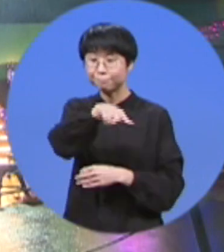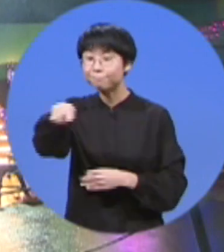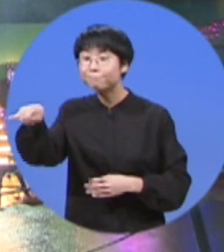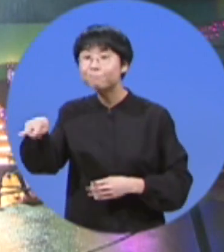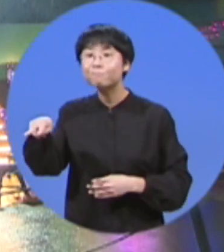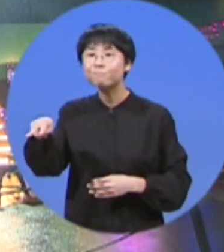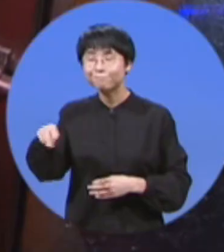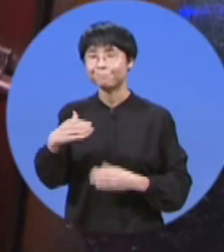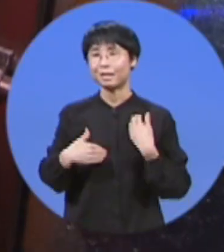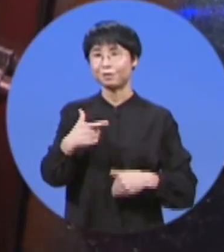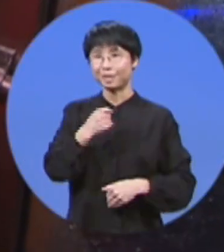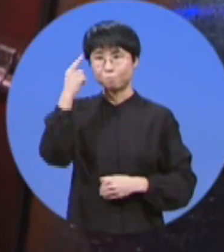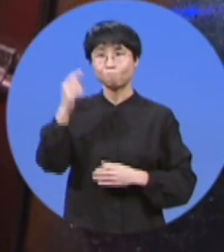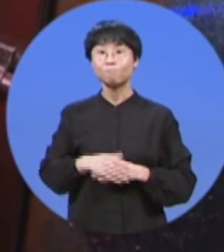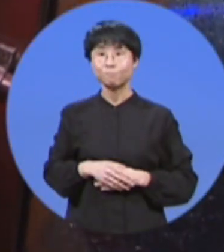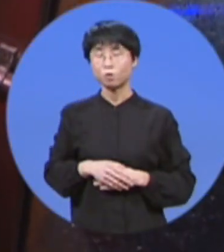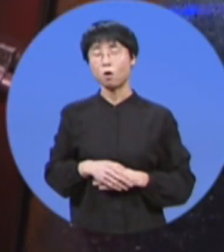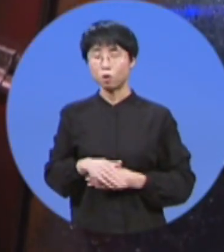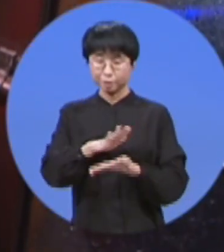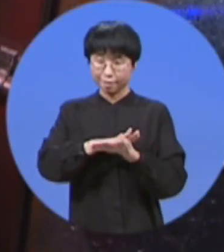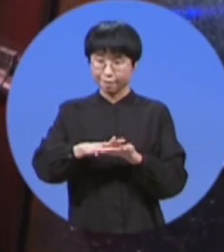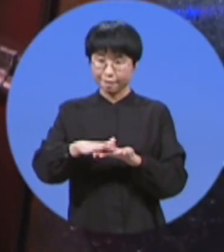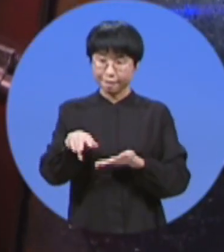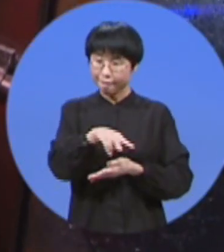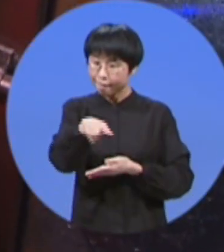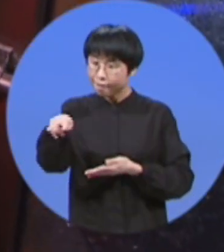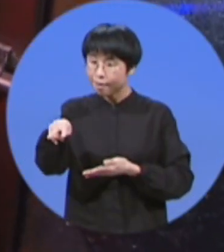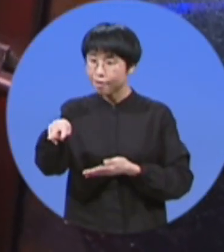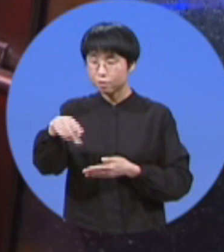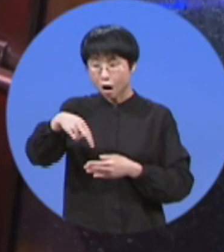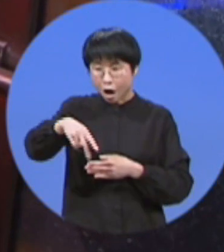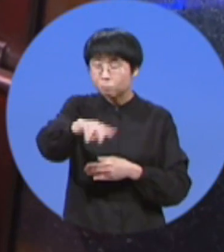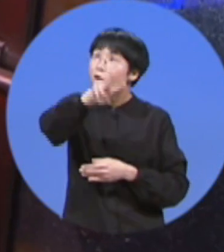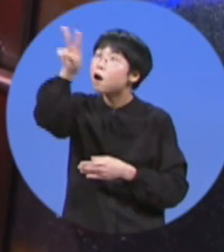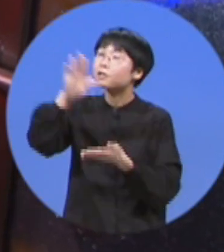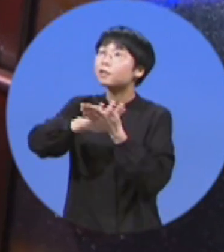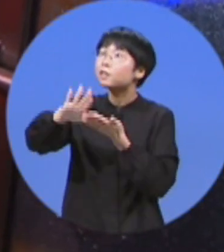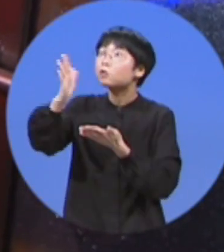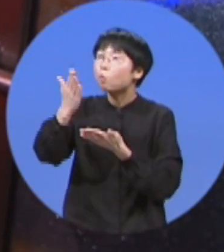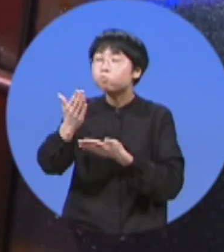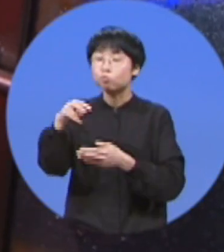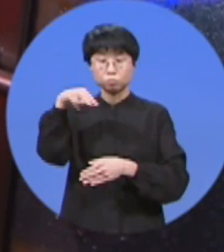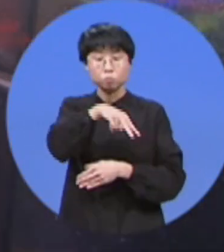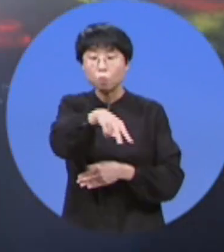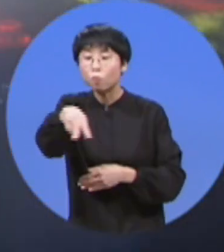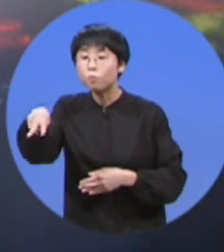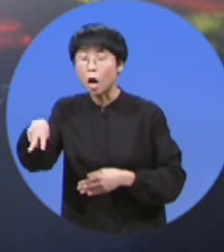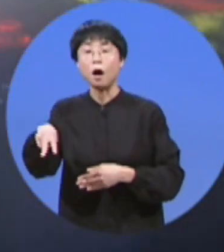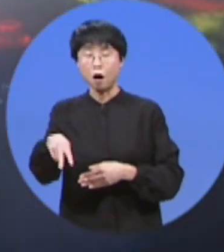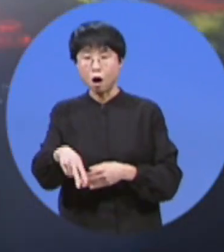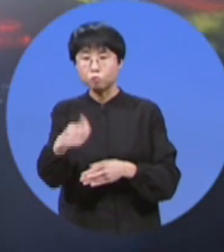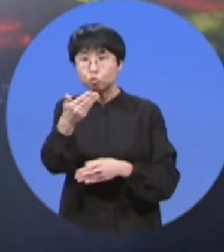たいと思います。わー綺麗、歩いてみても綺麗でしたけど、こう上から見るとあ、クジャクの